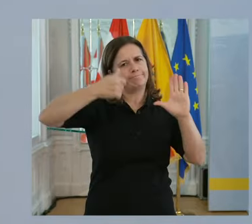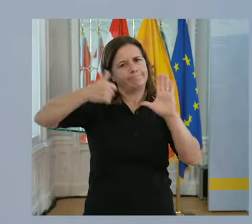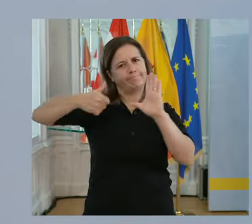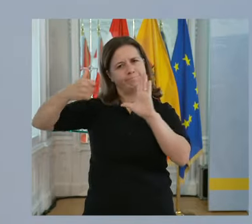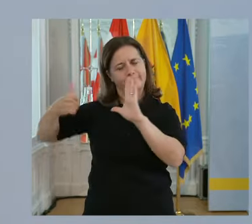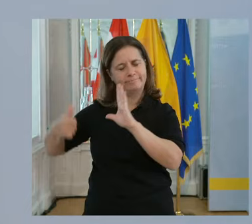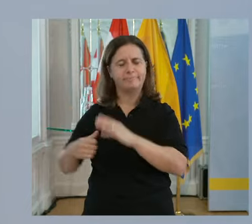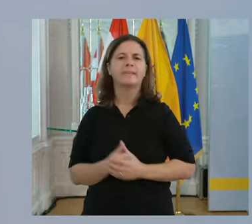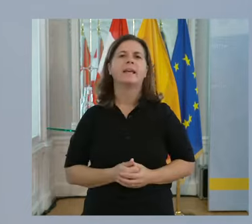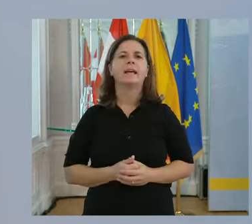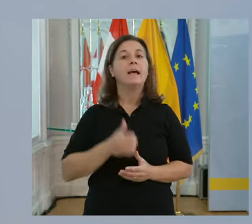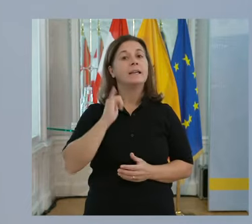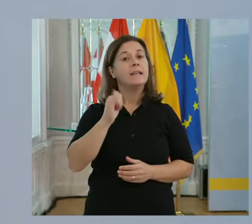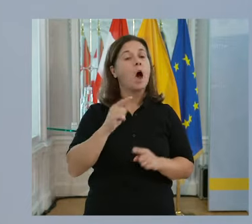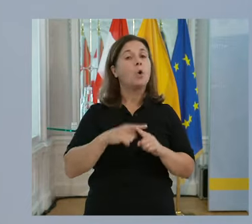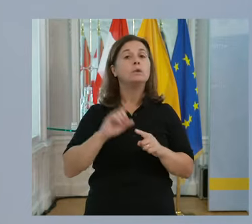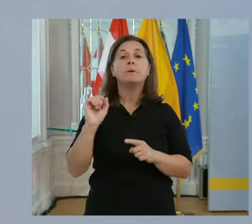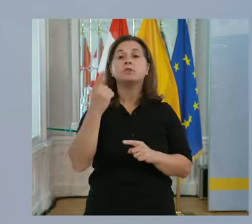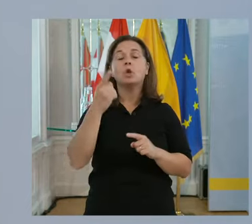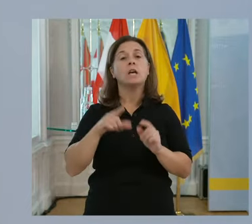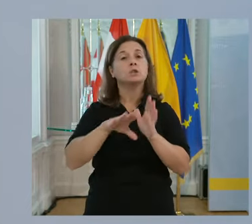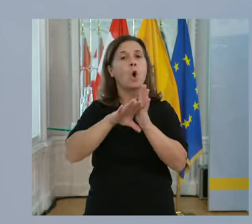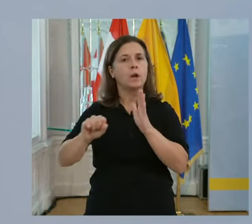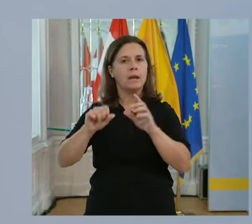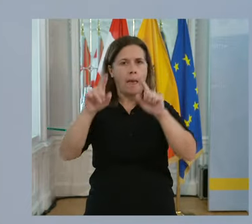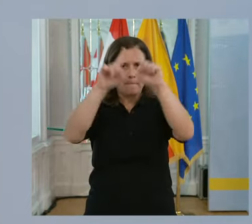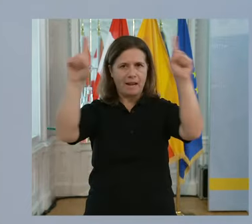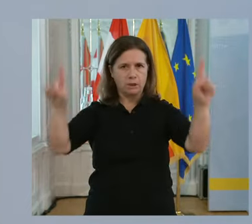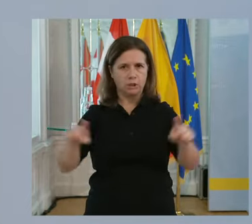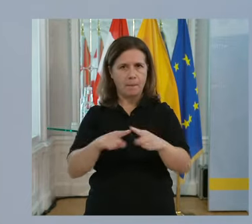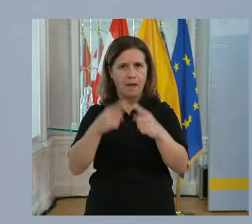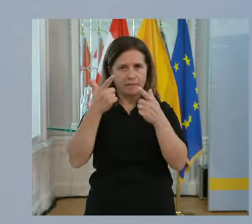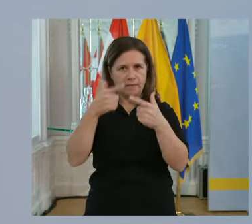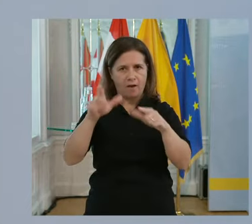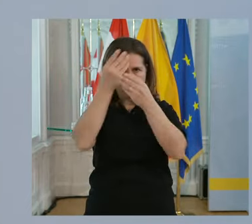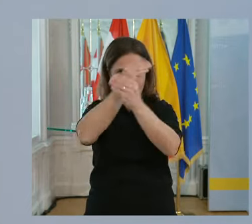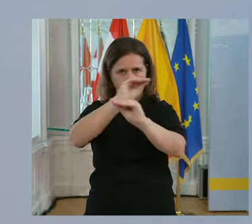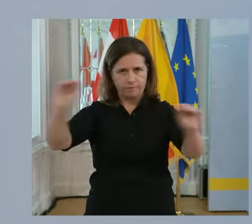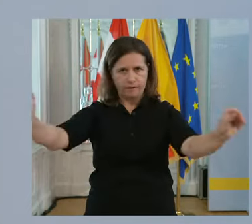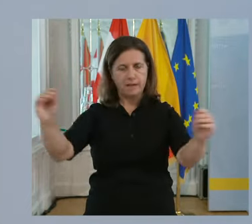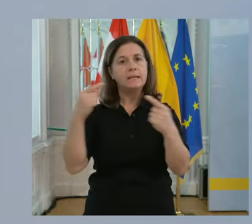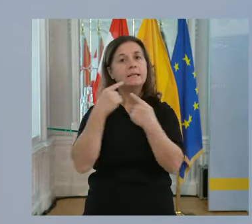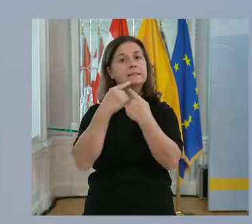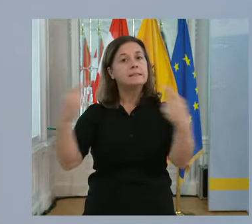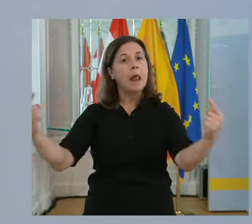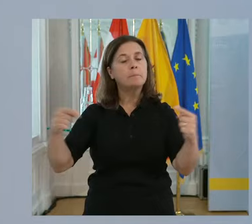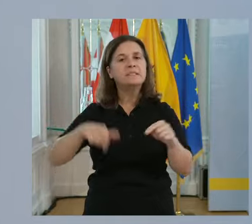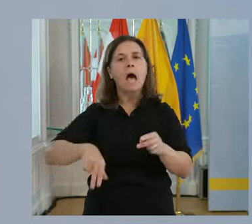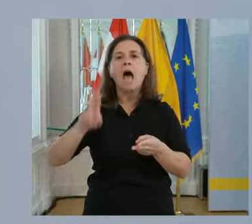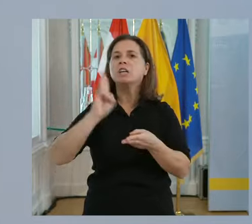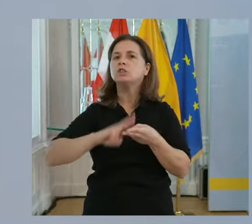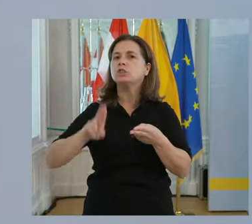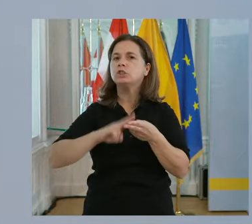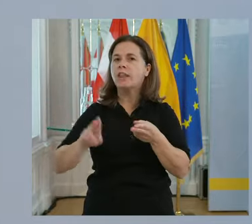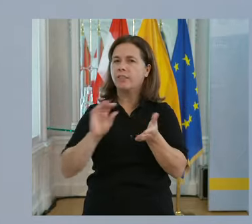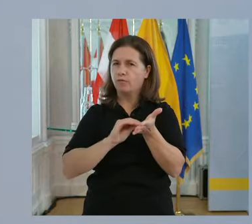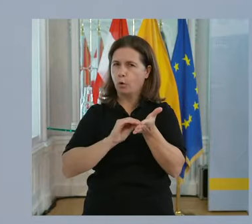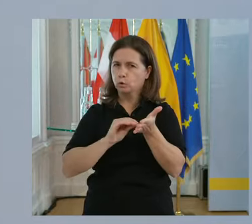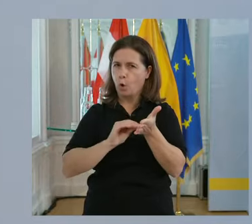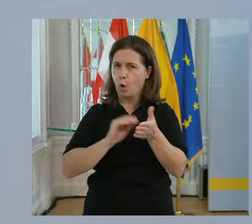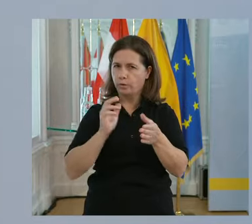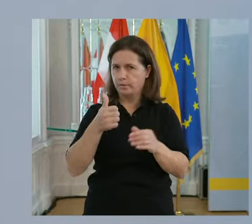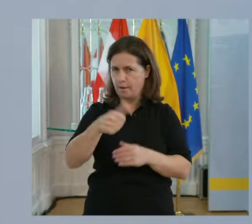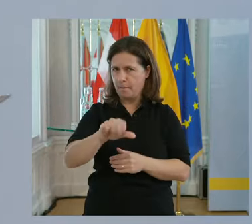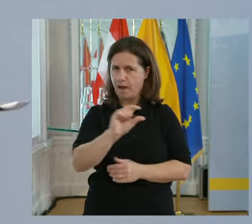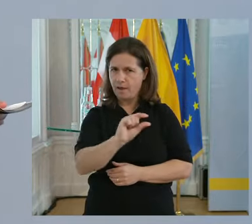Ja, und vor allem vor den Online-Bildschirmen darf ich Sie darauf aufmerksam machen, dass Sie eine Chatfunktion bei dieser Übertragung haben, dass